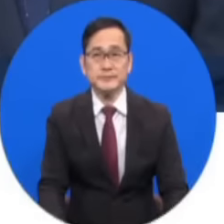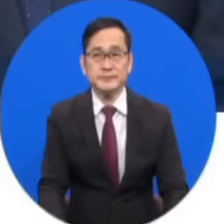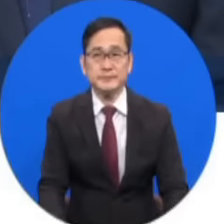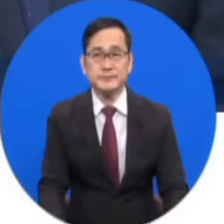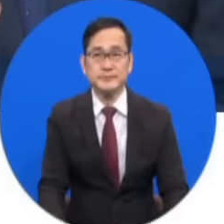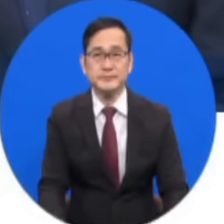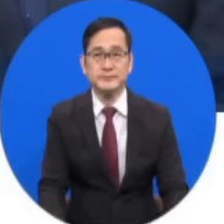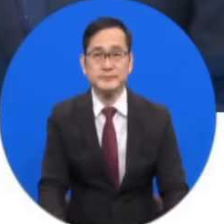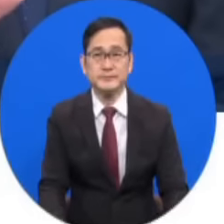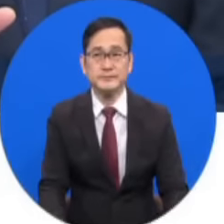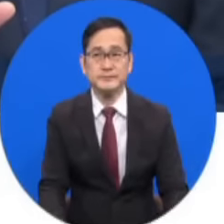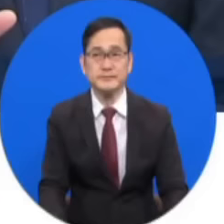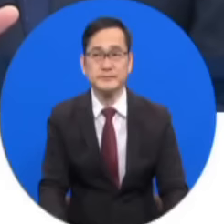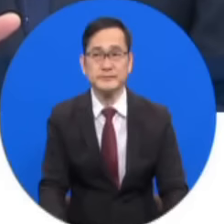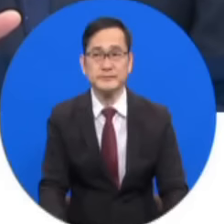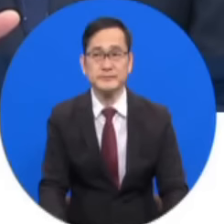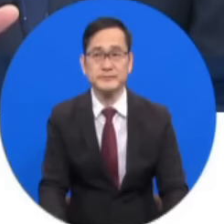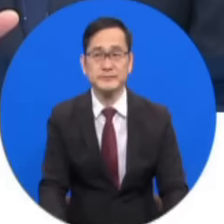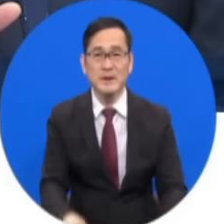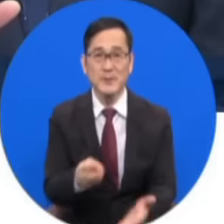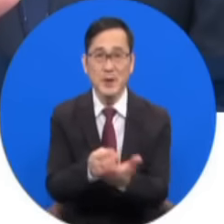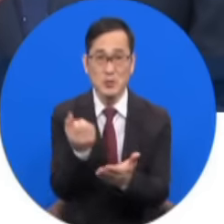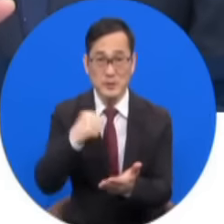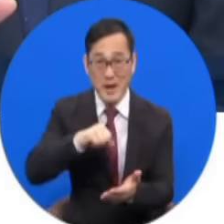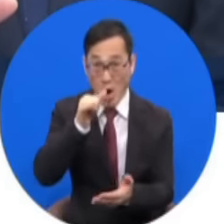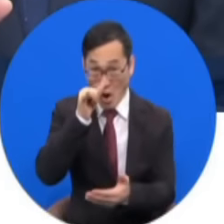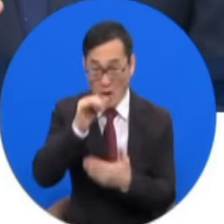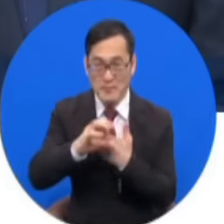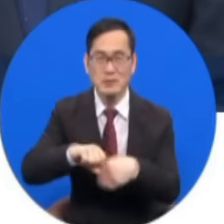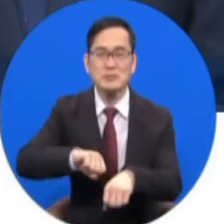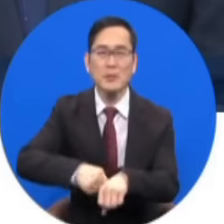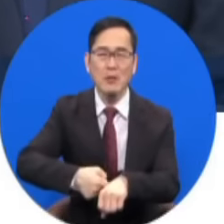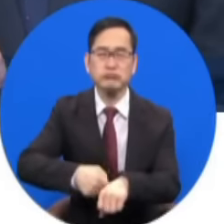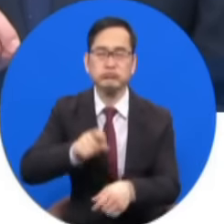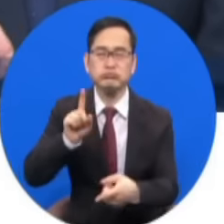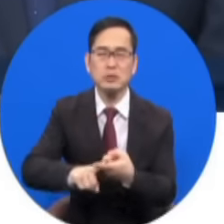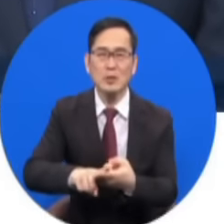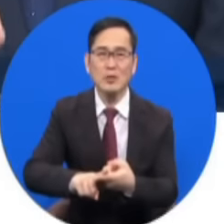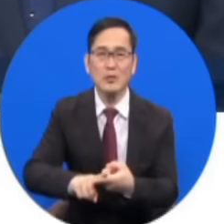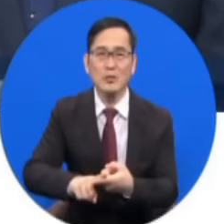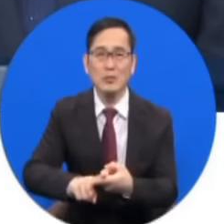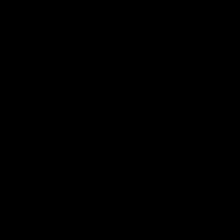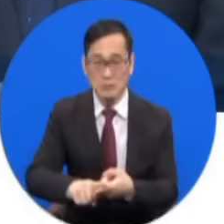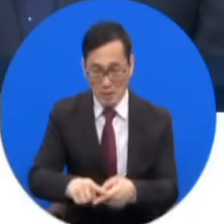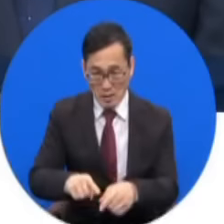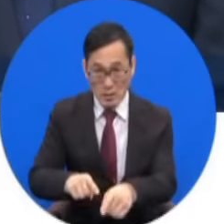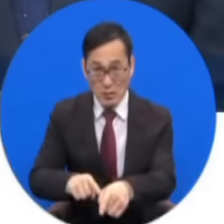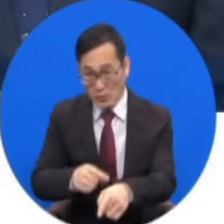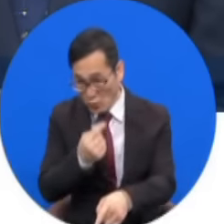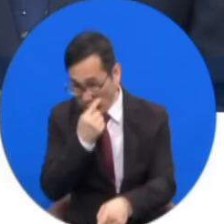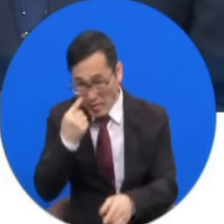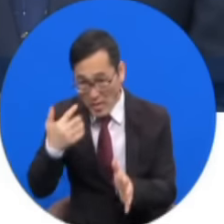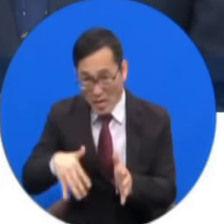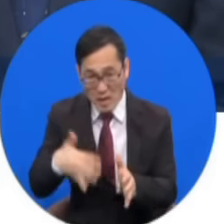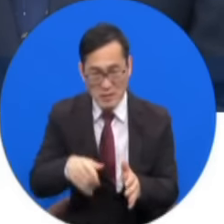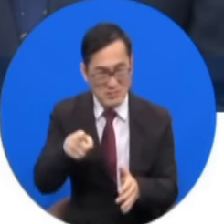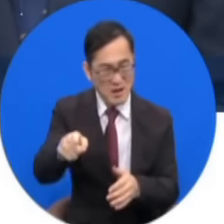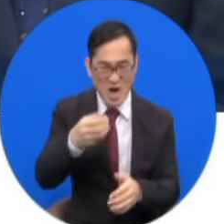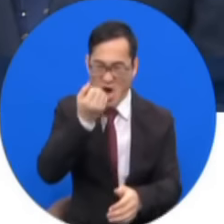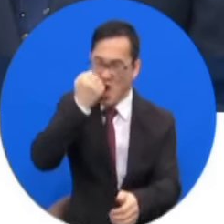같습니다 뭐 법 법률 이반의 문제가 있다면 합당한 처벌을 봐야 돼야 되고 지금이 제기된 문제도 공중위생법